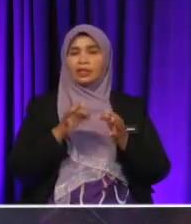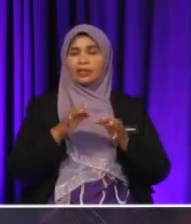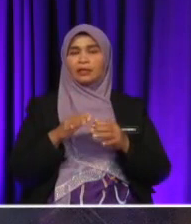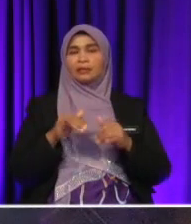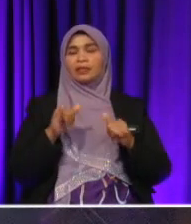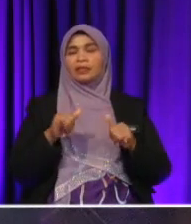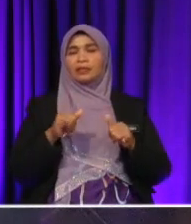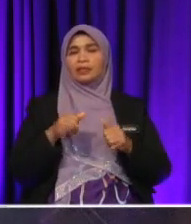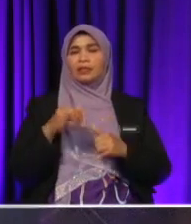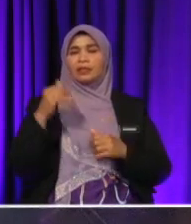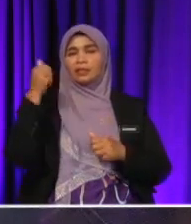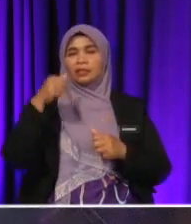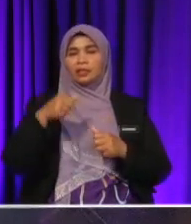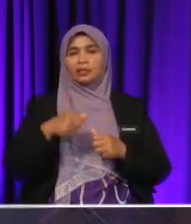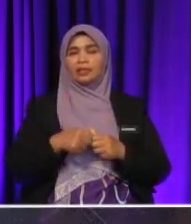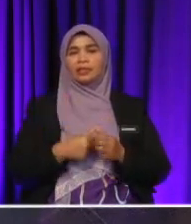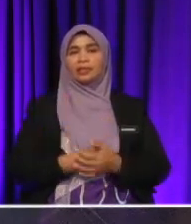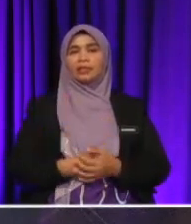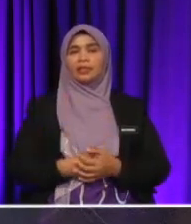halo halo